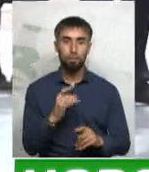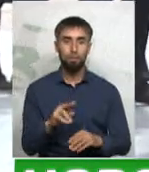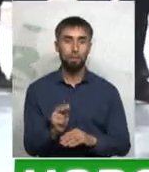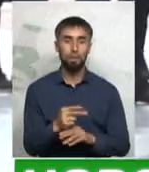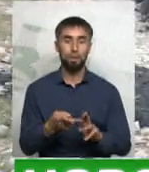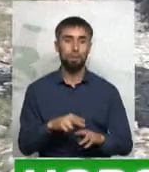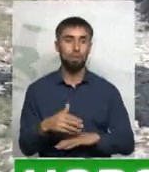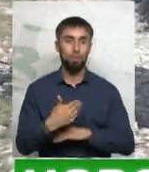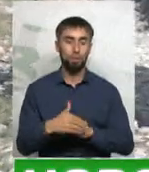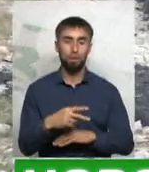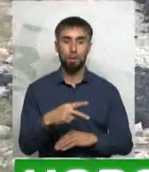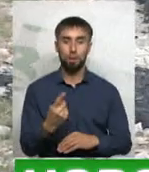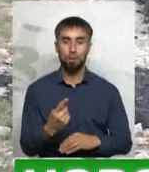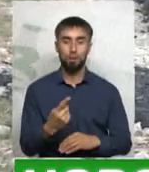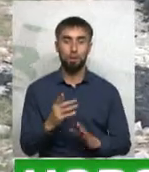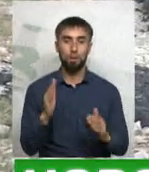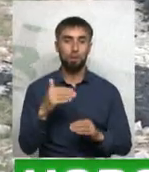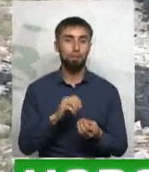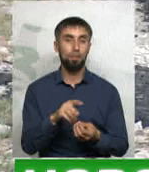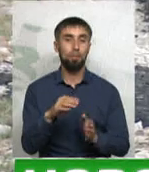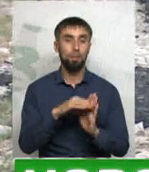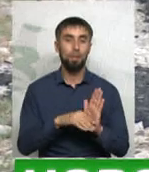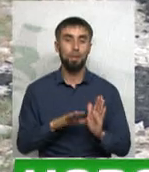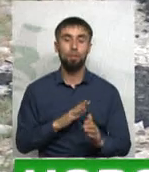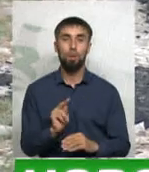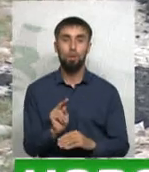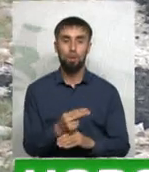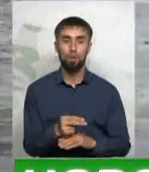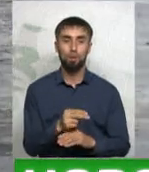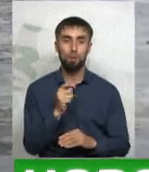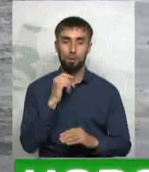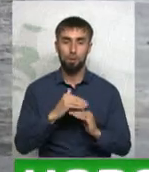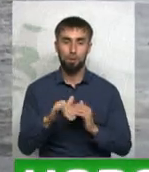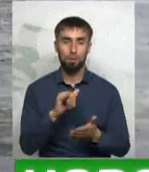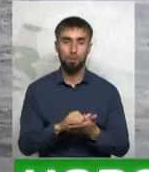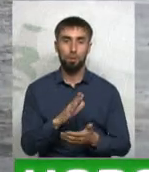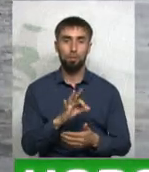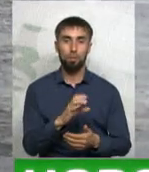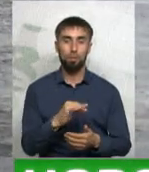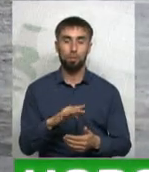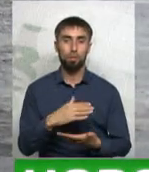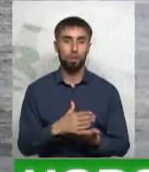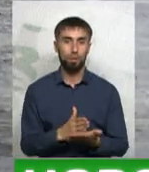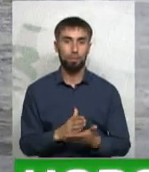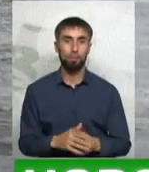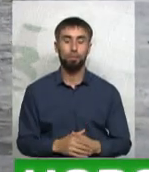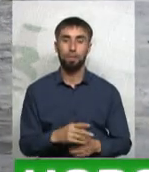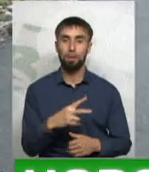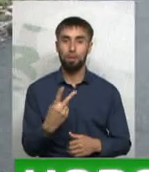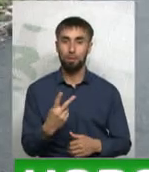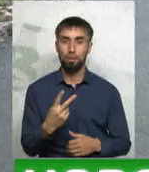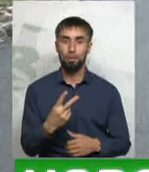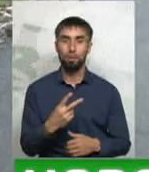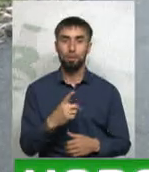реконструкции этой улицы. В 2021 в рамках той же программы была отремонтирована и заасфальтирована восточная часть городской артерии. В 2022